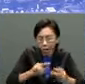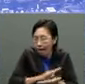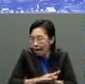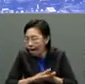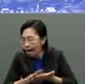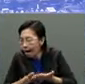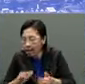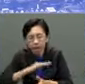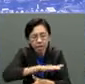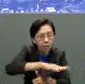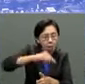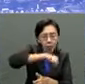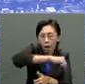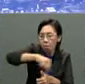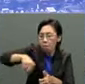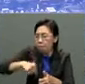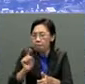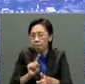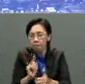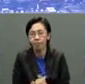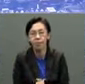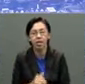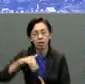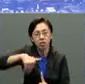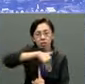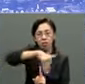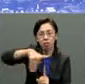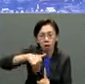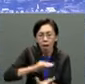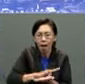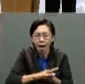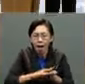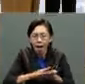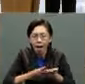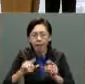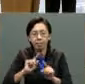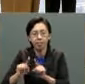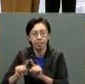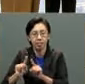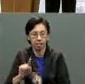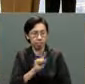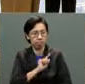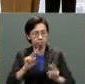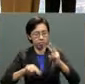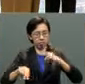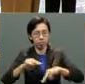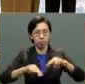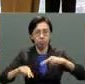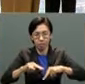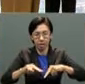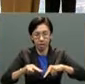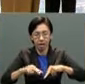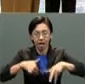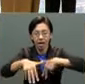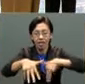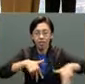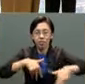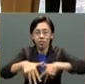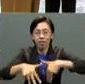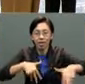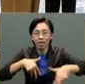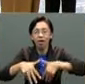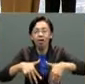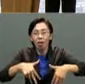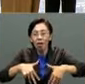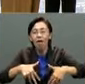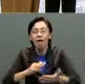เป็นอยู่นะครับในเรื่องของสิ่งแวดล้อมอนามัยสิ่งแวดล้อมนะครับเพื่อที่จะให้เขาได้มีสุขลักษณะอนามัยประจ